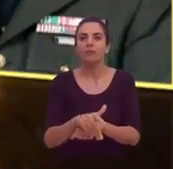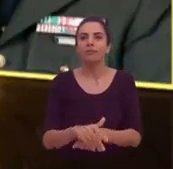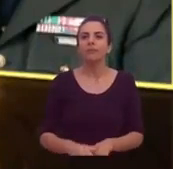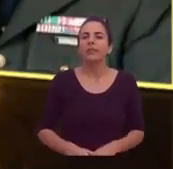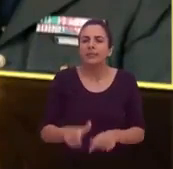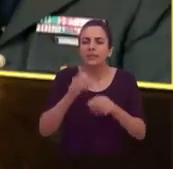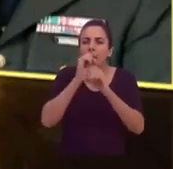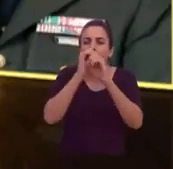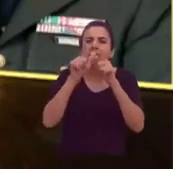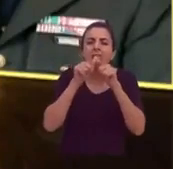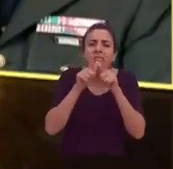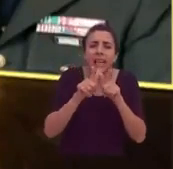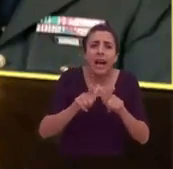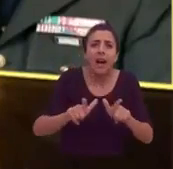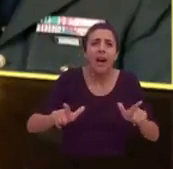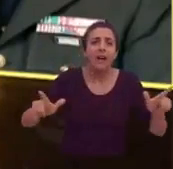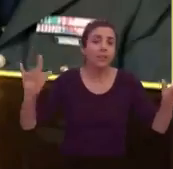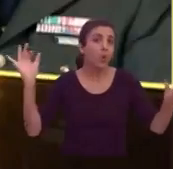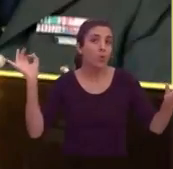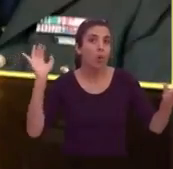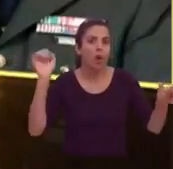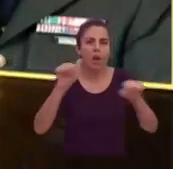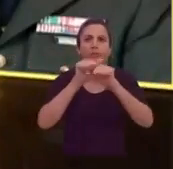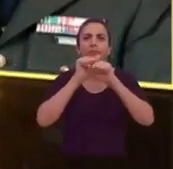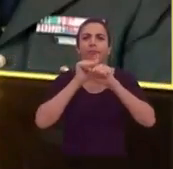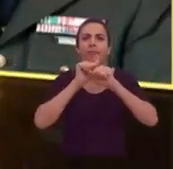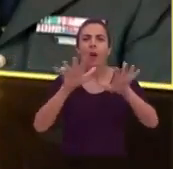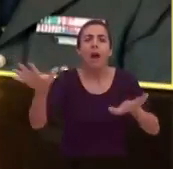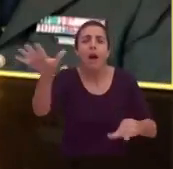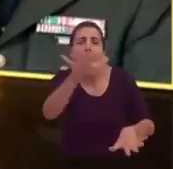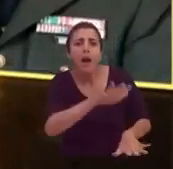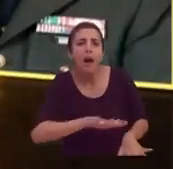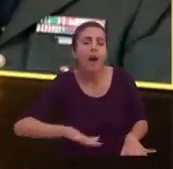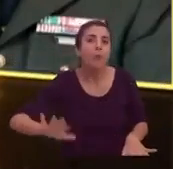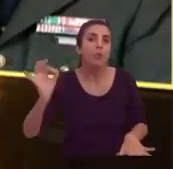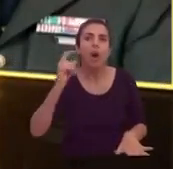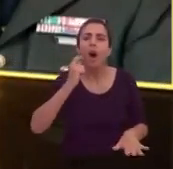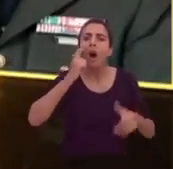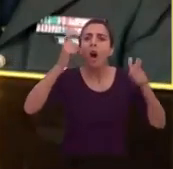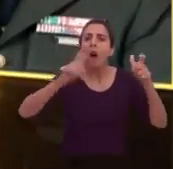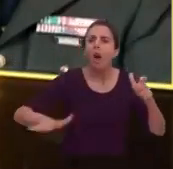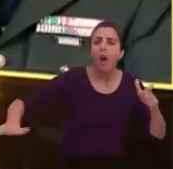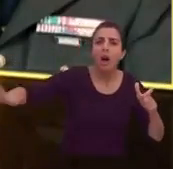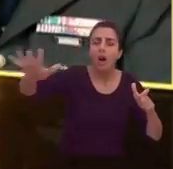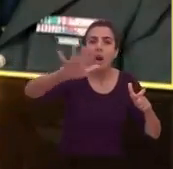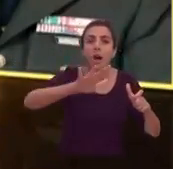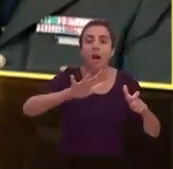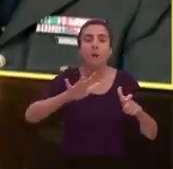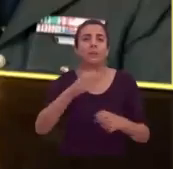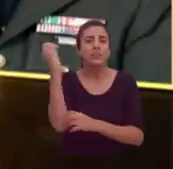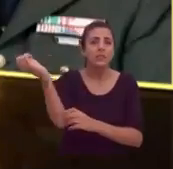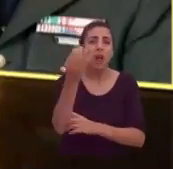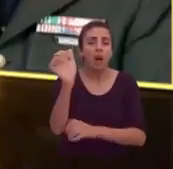Erin boru ile çaldığı tiy sesi telsizle her tarafa ulaştırılıyor. O an Ankara semaları siren ve korna